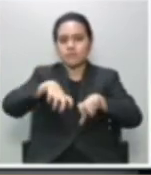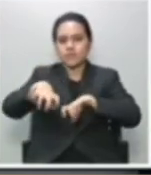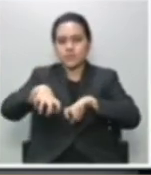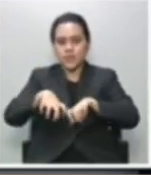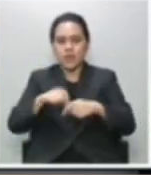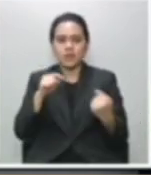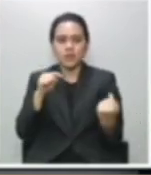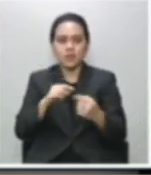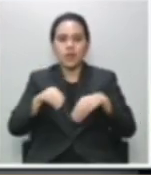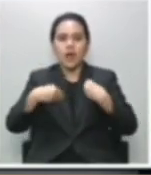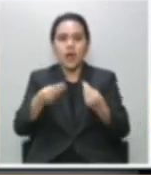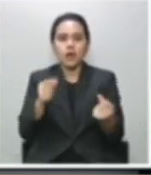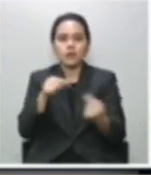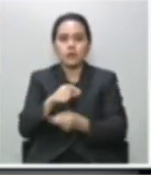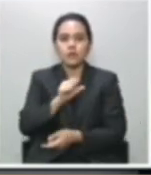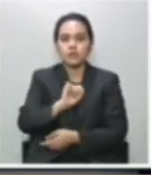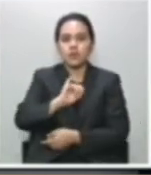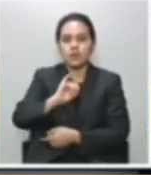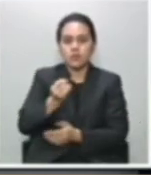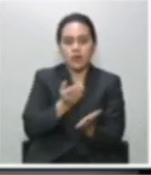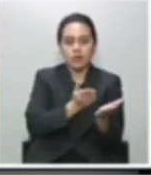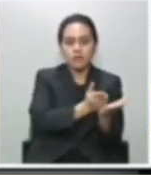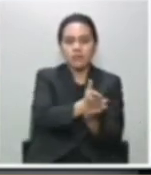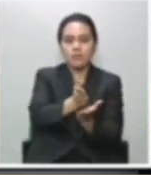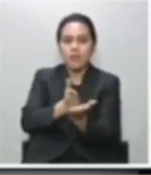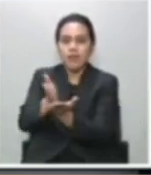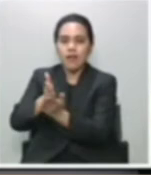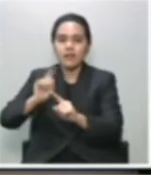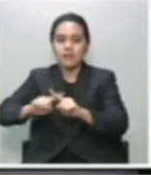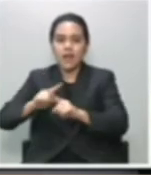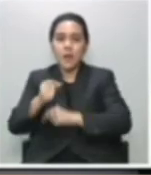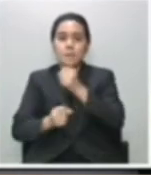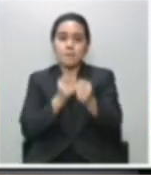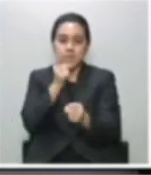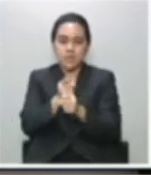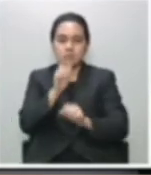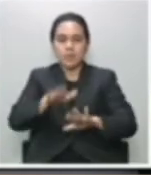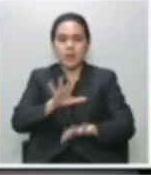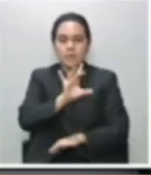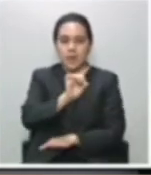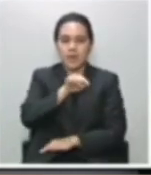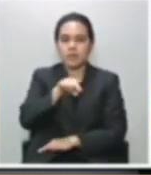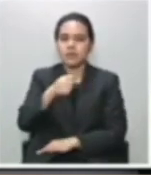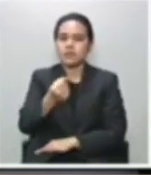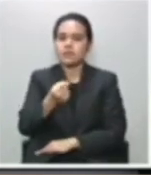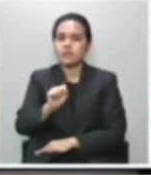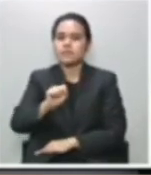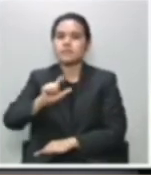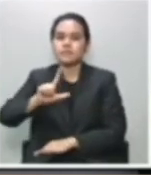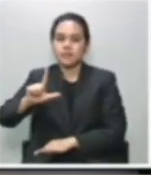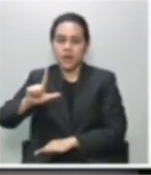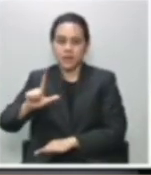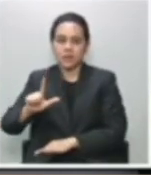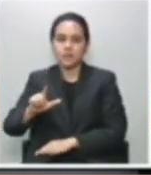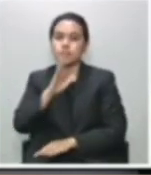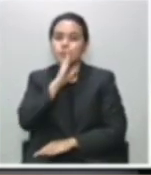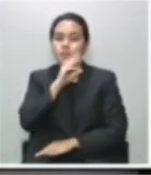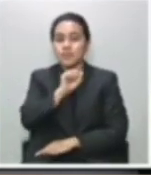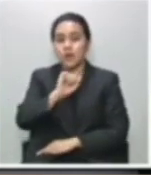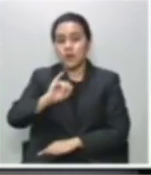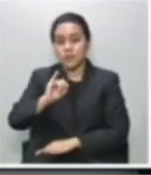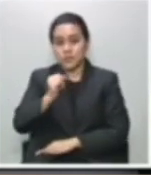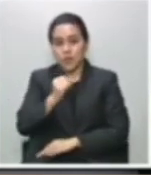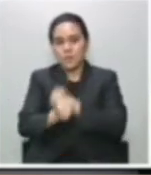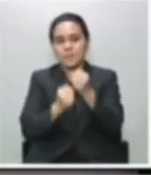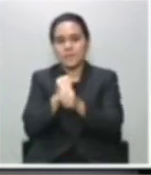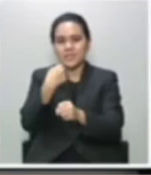สภาจังหวัดหรือสจแต่ละเขตพื้นที่ปีหนึ่งประมาณ 8-10 ล้านบาทถ้าสมมติว่าเป็นสจสัก10ปีงบประ